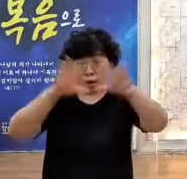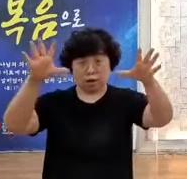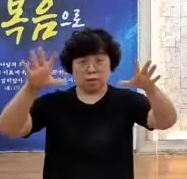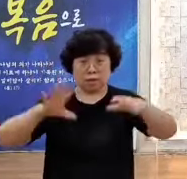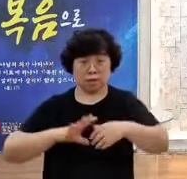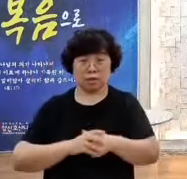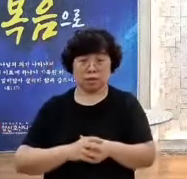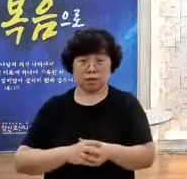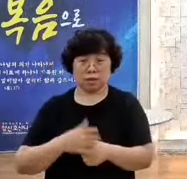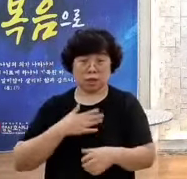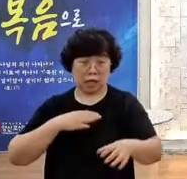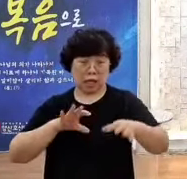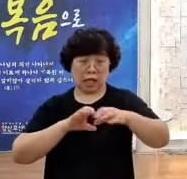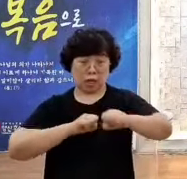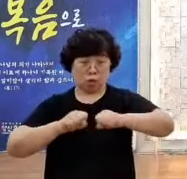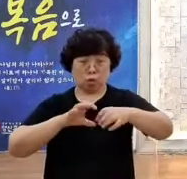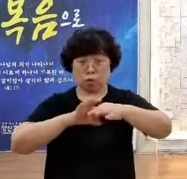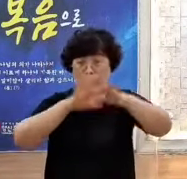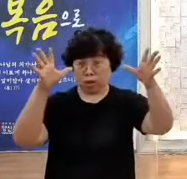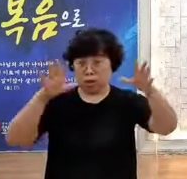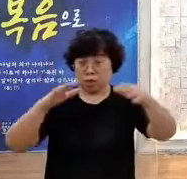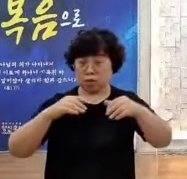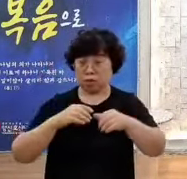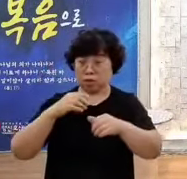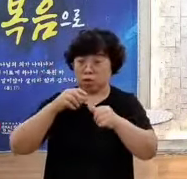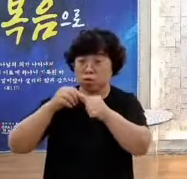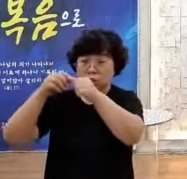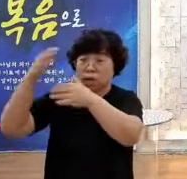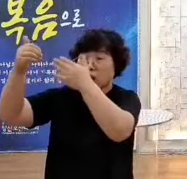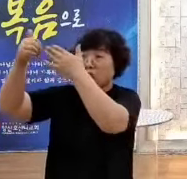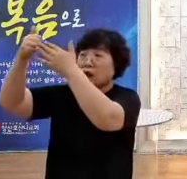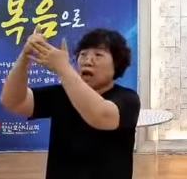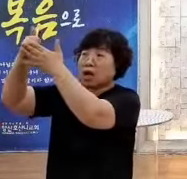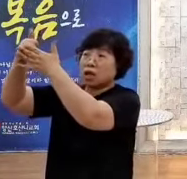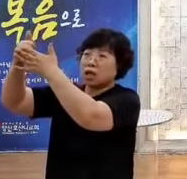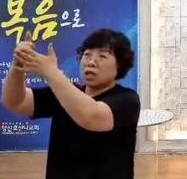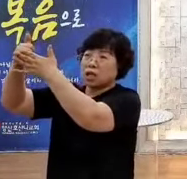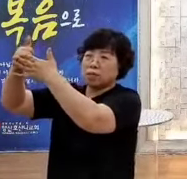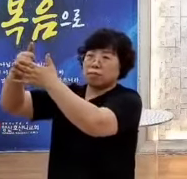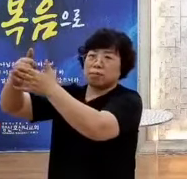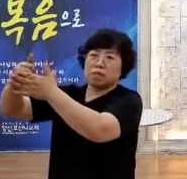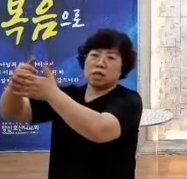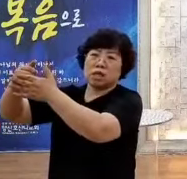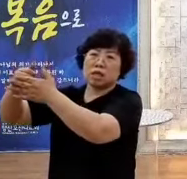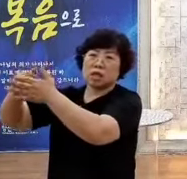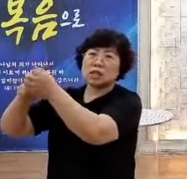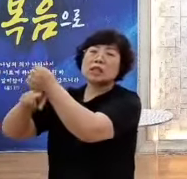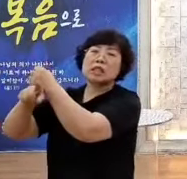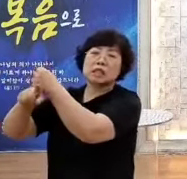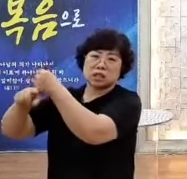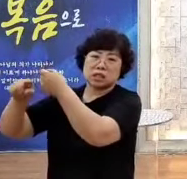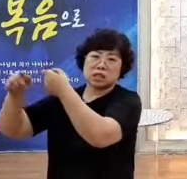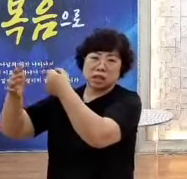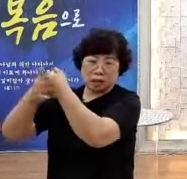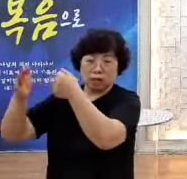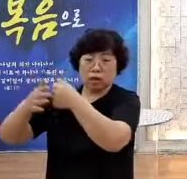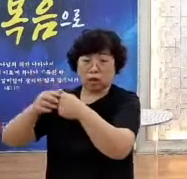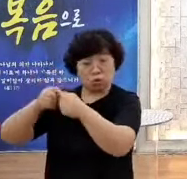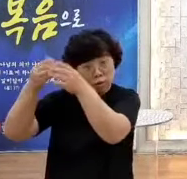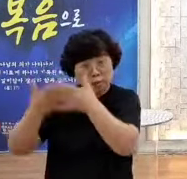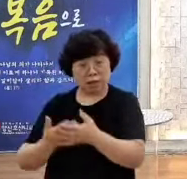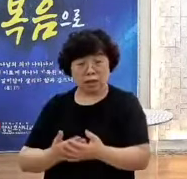없다. 착각하지 마세요. 우리가 막 뭘 열심히 하고 잘해서 구원받, 아직도